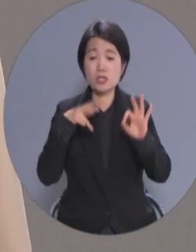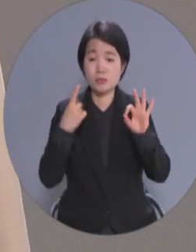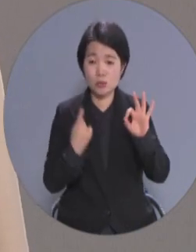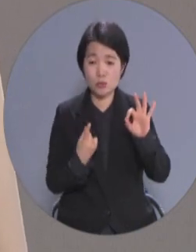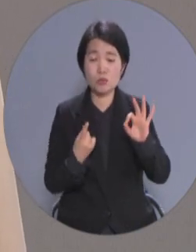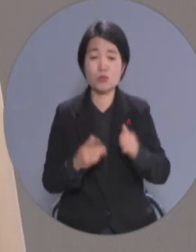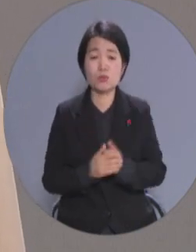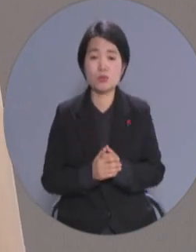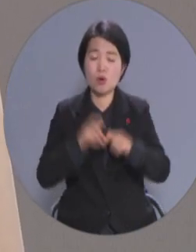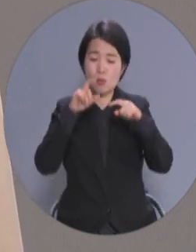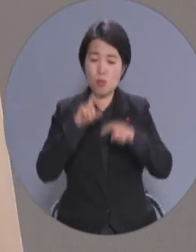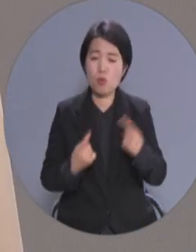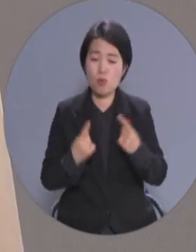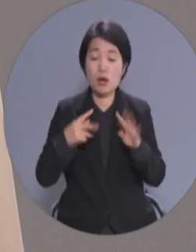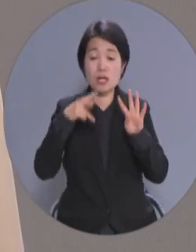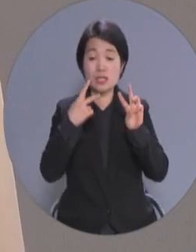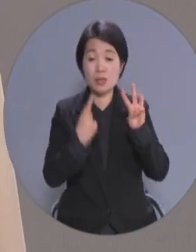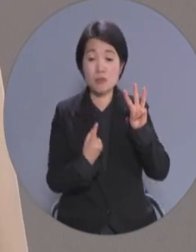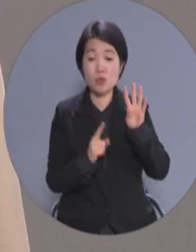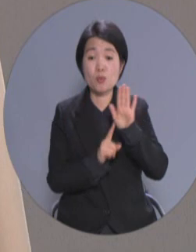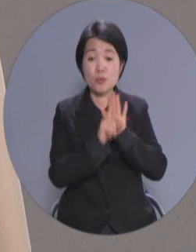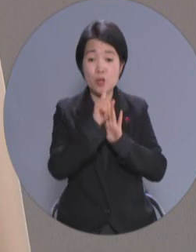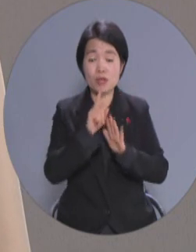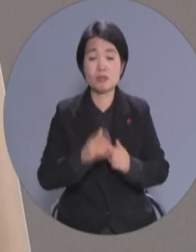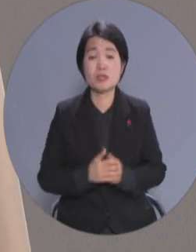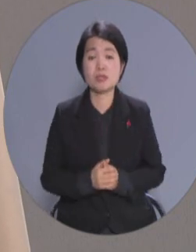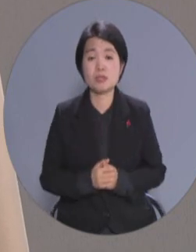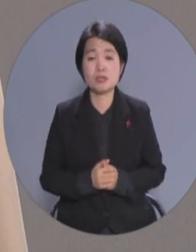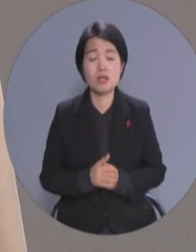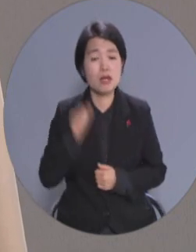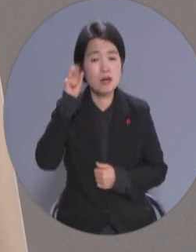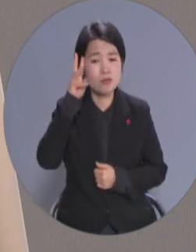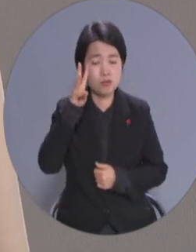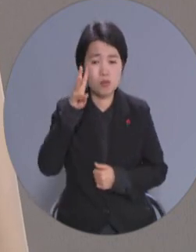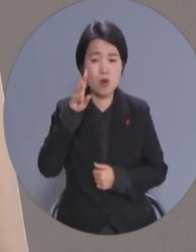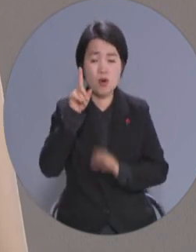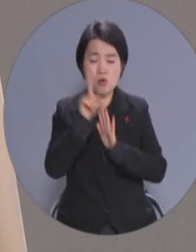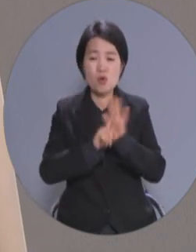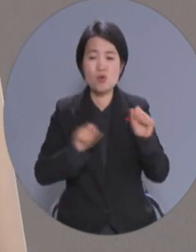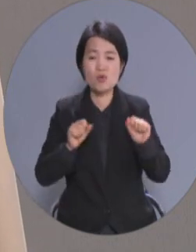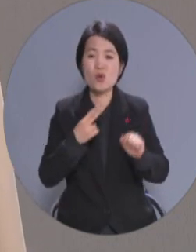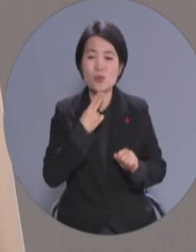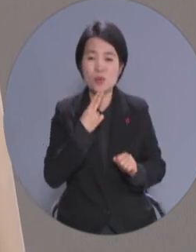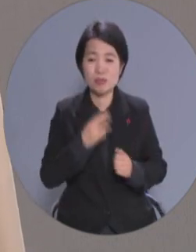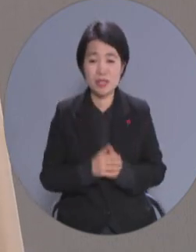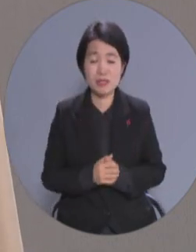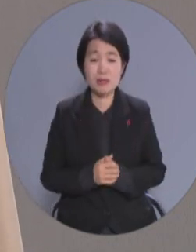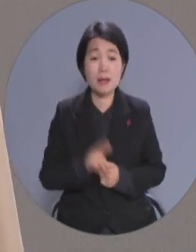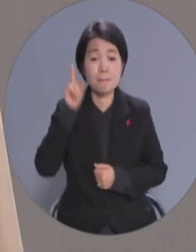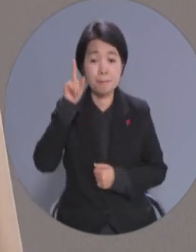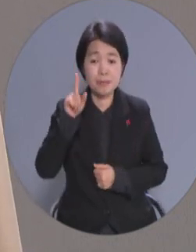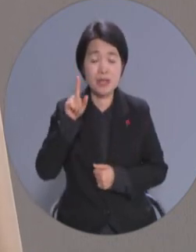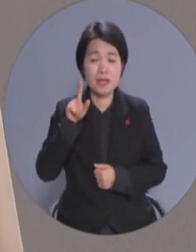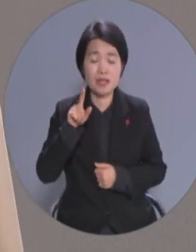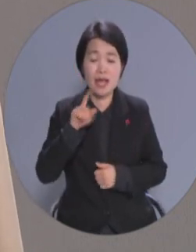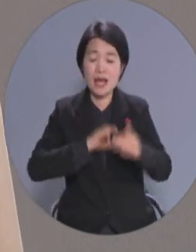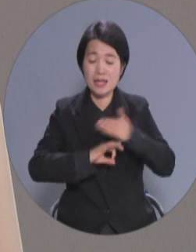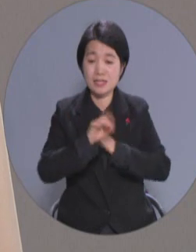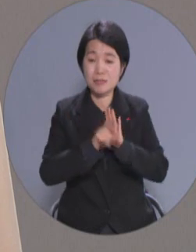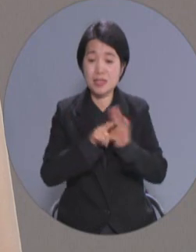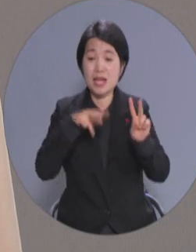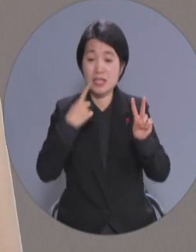오르면서 평형 기온을 3도 이상 우돌 하는데요 당분간은 큰 추위 없겠습니다 내일도 2도로 출발해